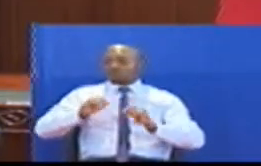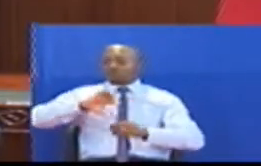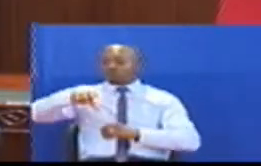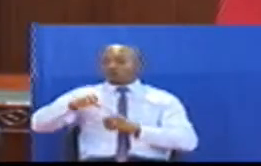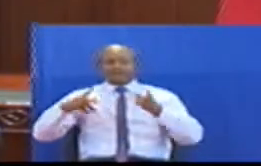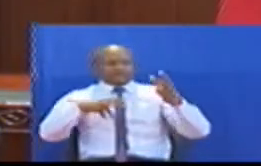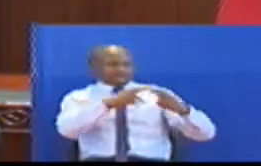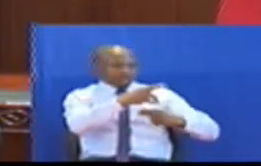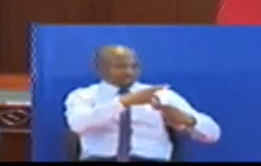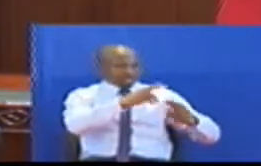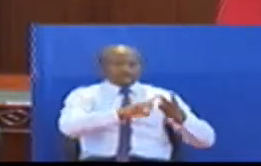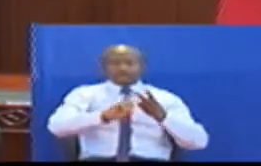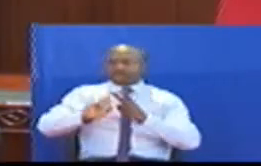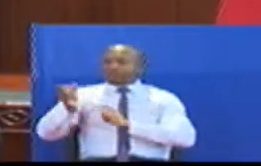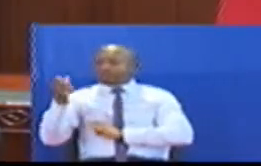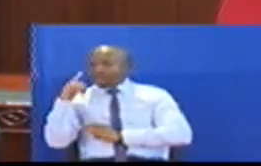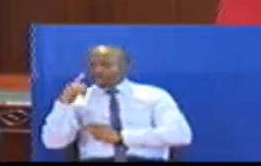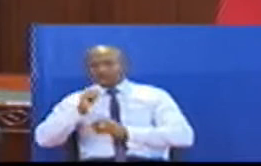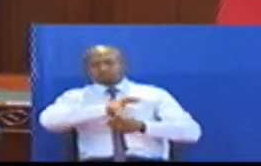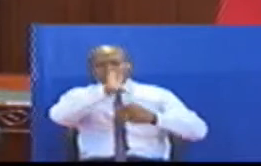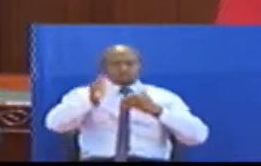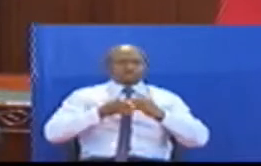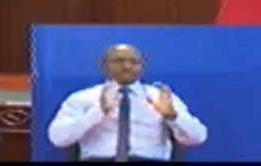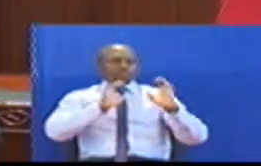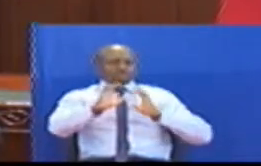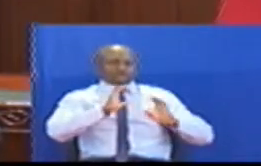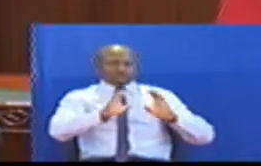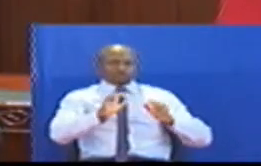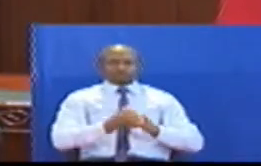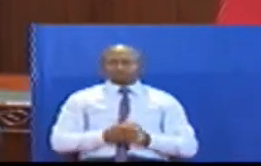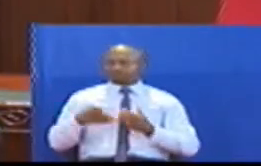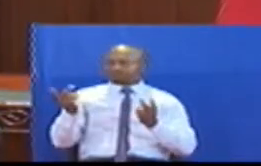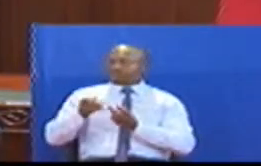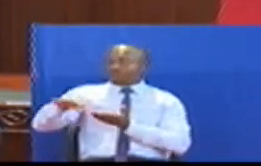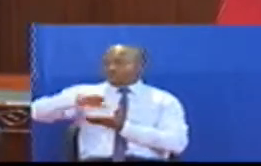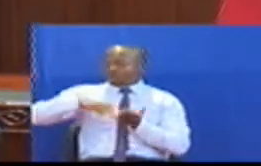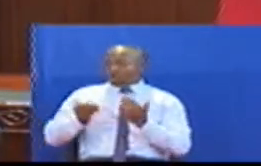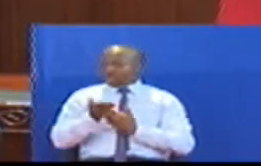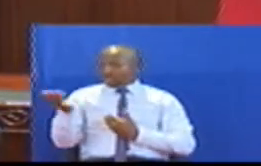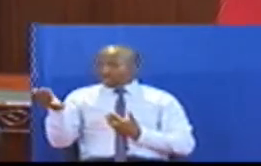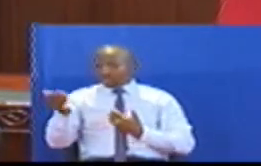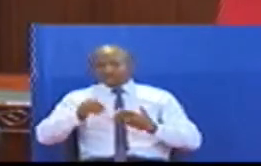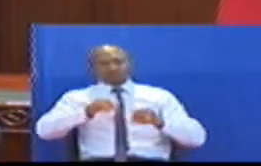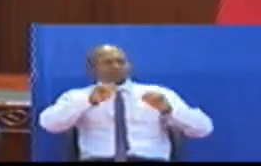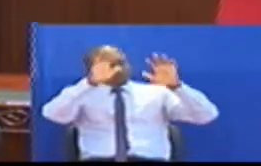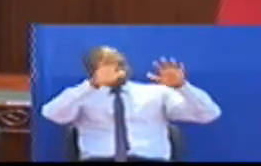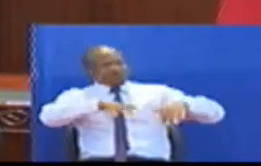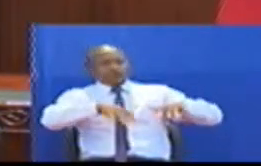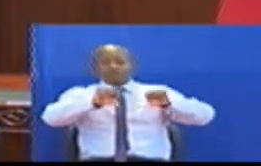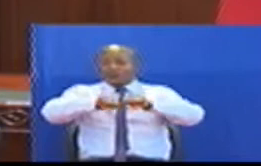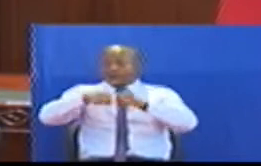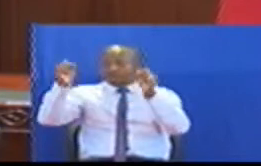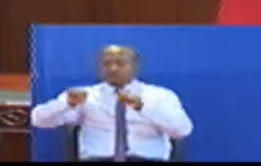Katavi na wenzetu wa mkoa wa Mbeya. Na maeneo mengine yote ambayo yameharibiwa na mvua, Mheshimiwa Spika, ni